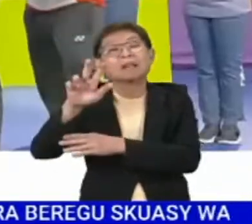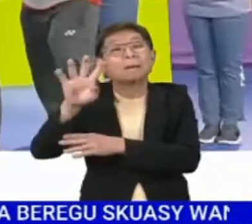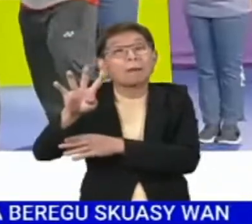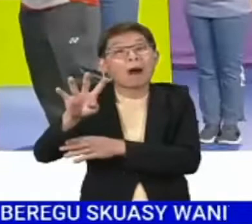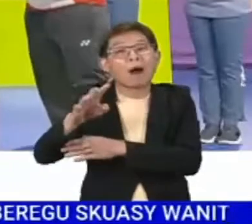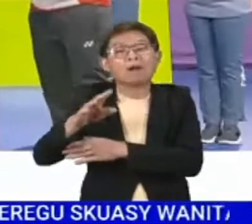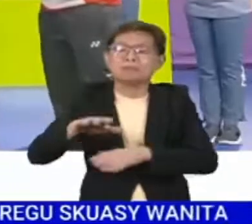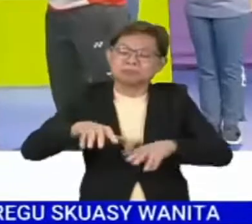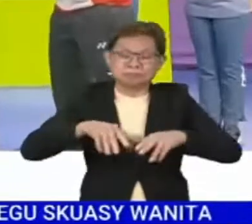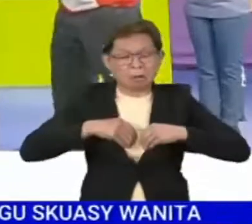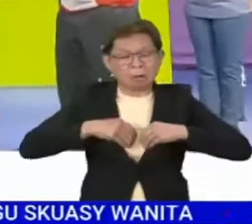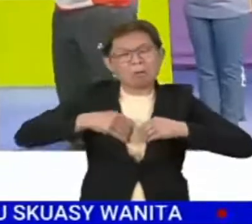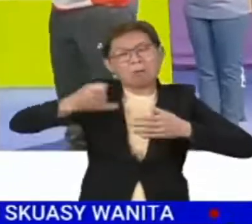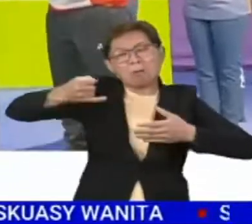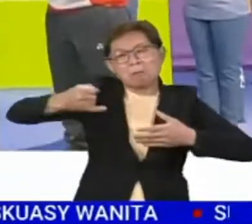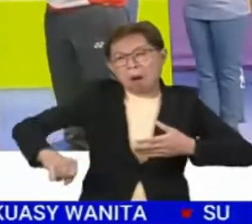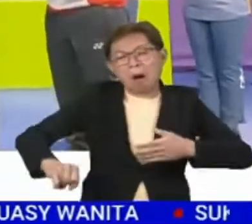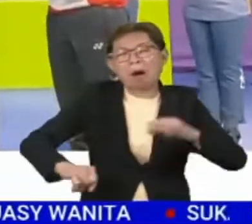tewas